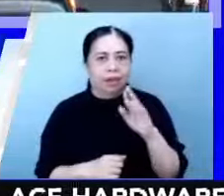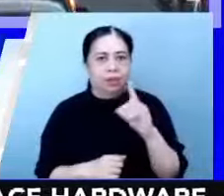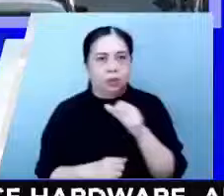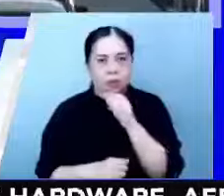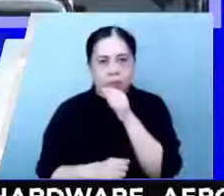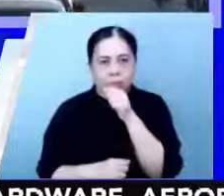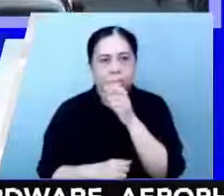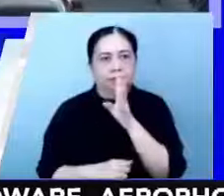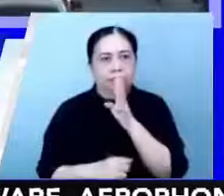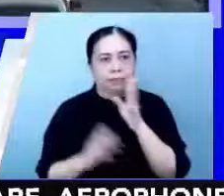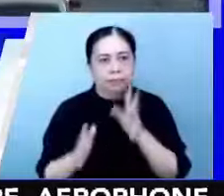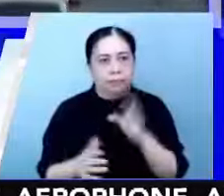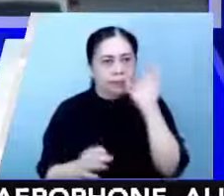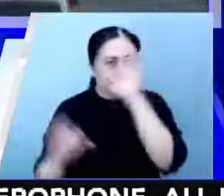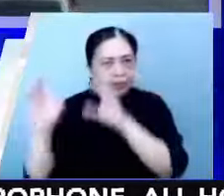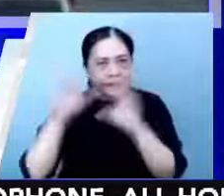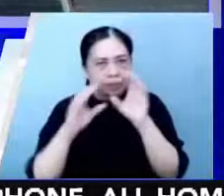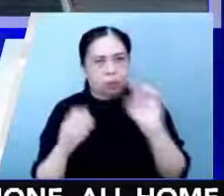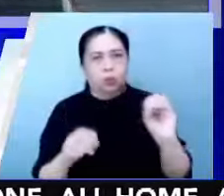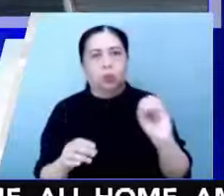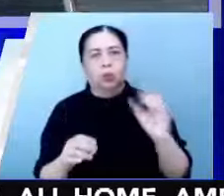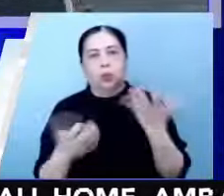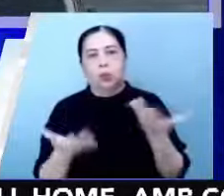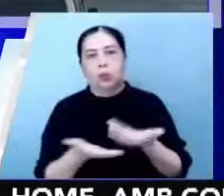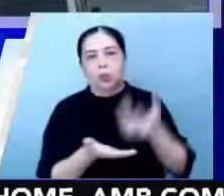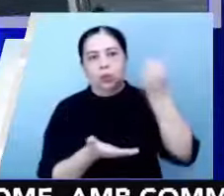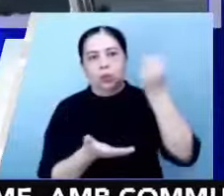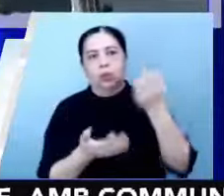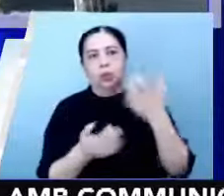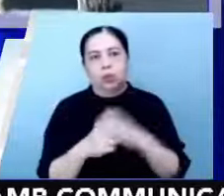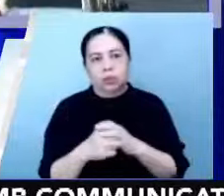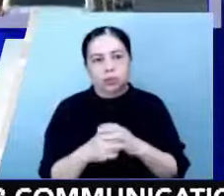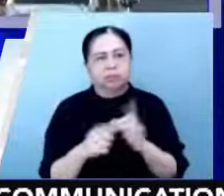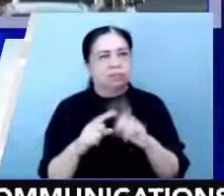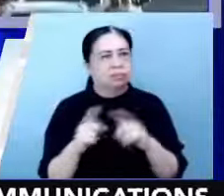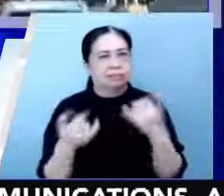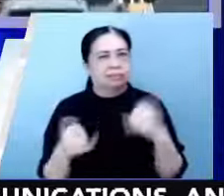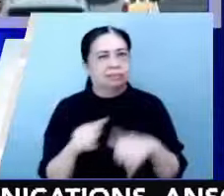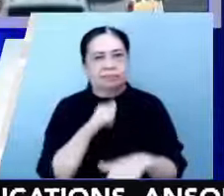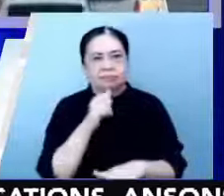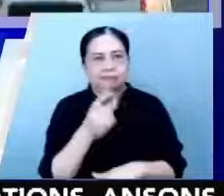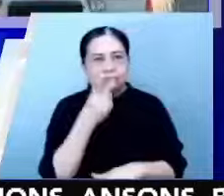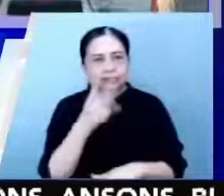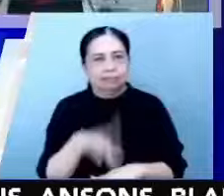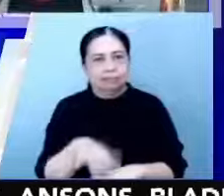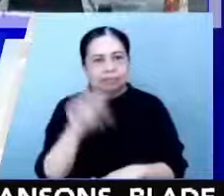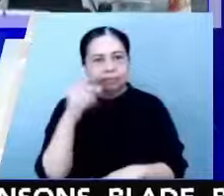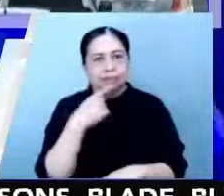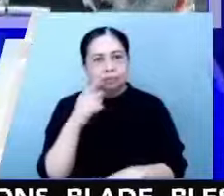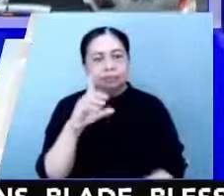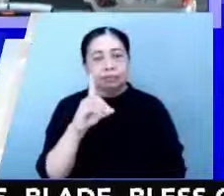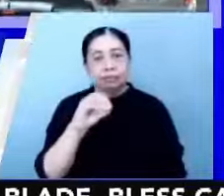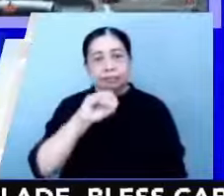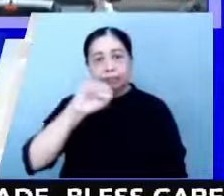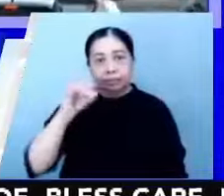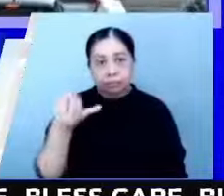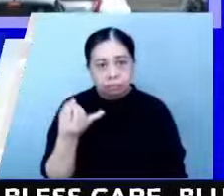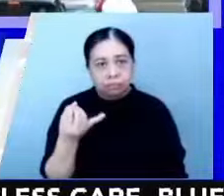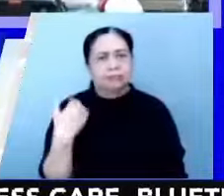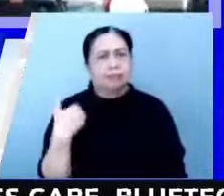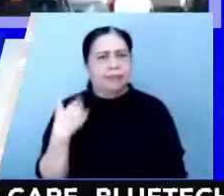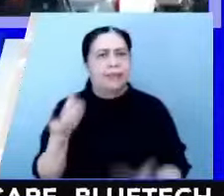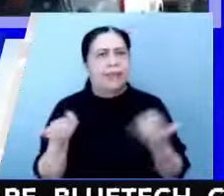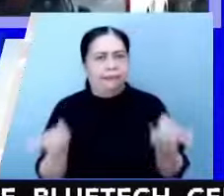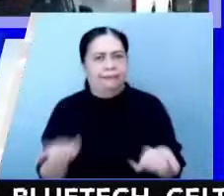ilang pag-aari niyang lugar sa Davao Region pero hindi siya nakita roon. Ayon sa Department of Justice, nandito pa rin sa Pilipinas